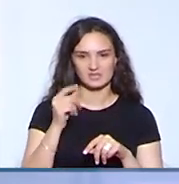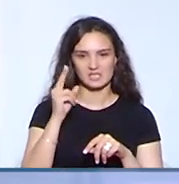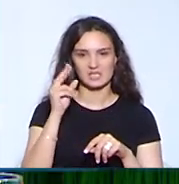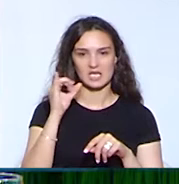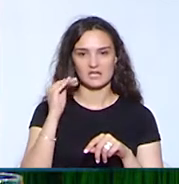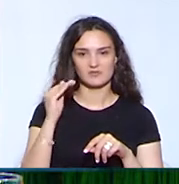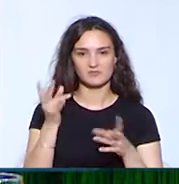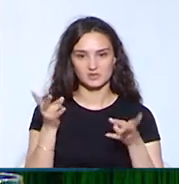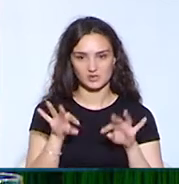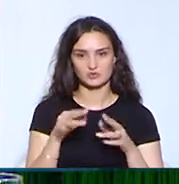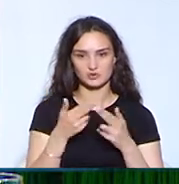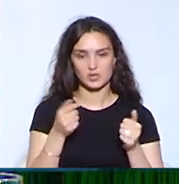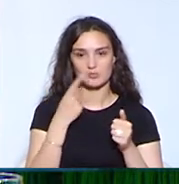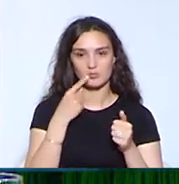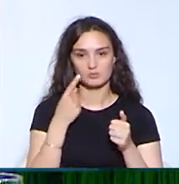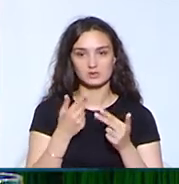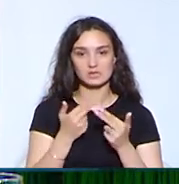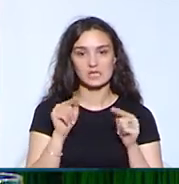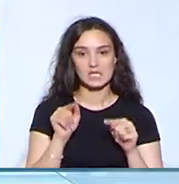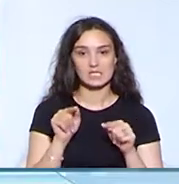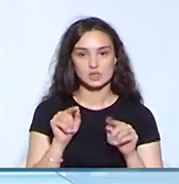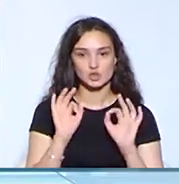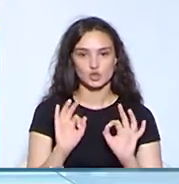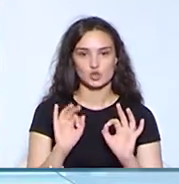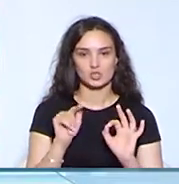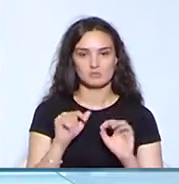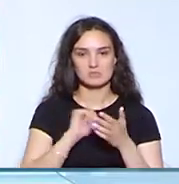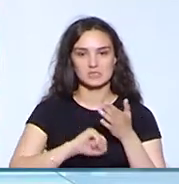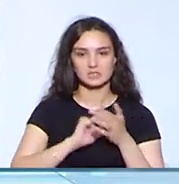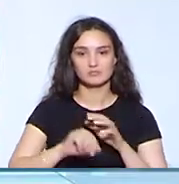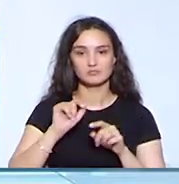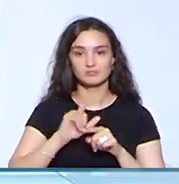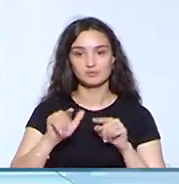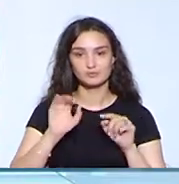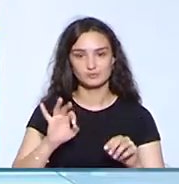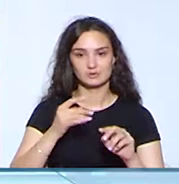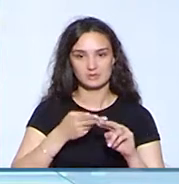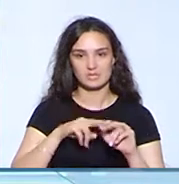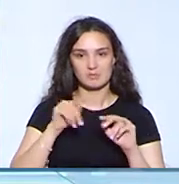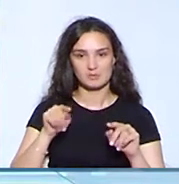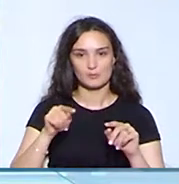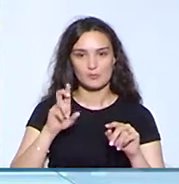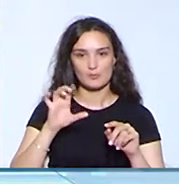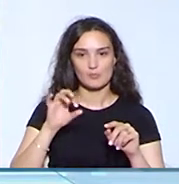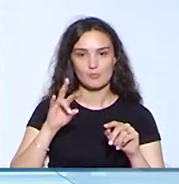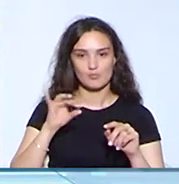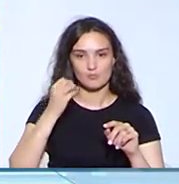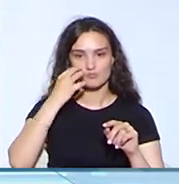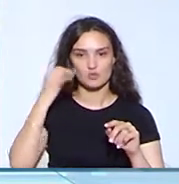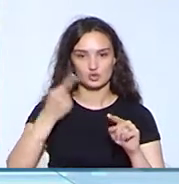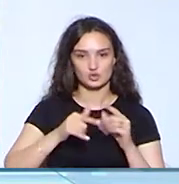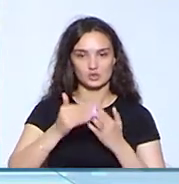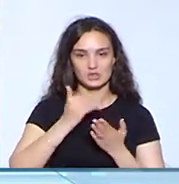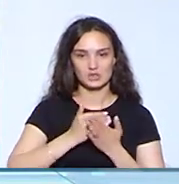კაიფში ჩარჩაო, ხშირად ნათქვამია. ეს სწორედ გამოწეულია სწორედ ამ ეგრეთ წოდებული ბოლის შედეგით.